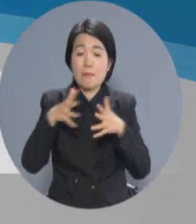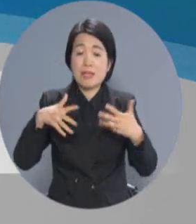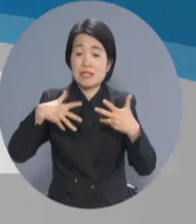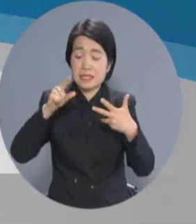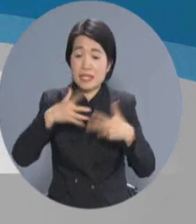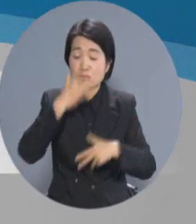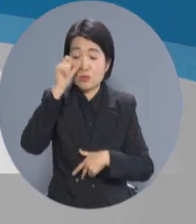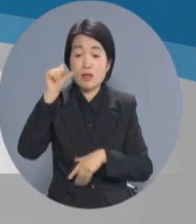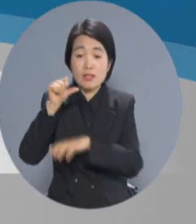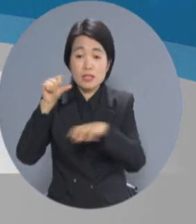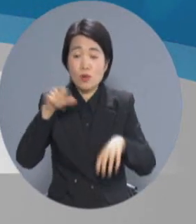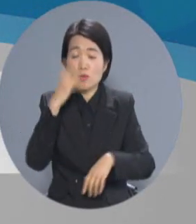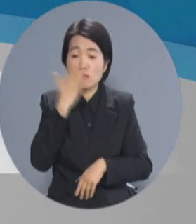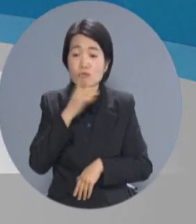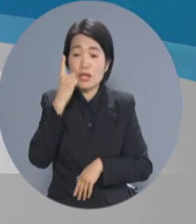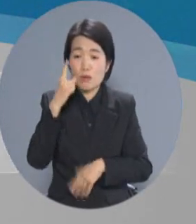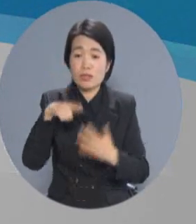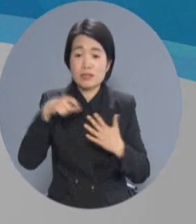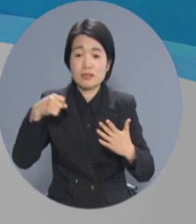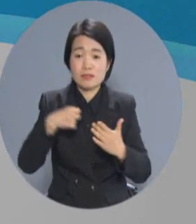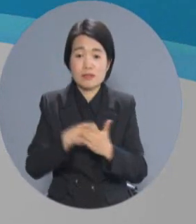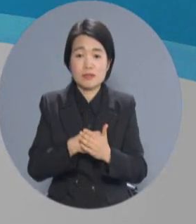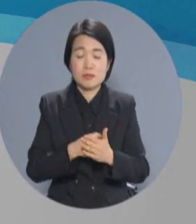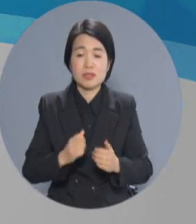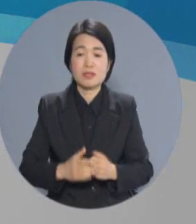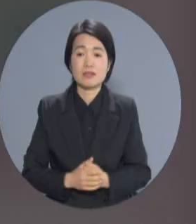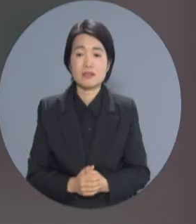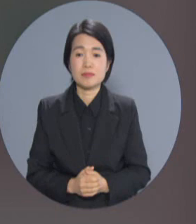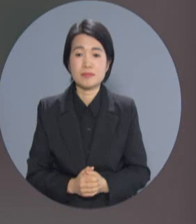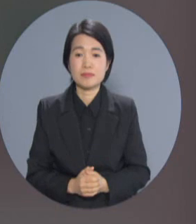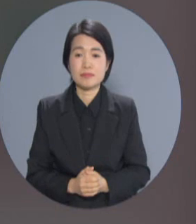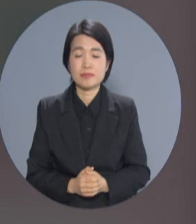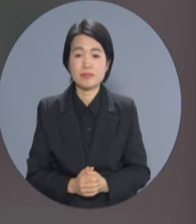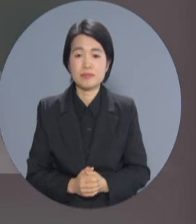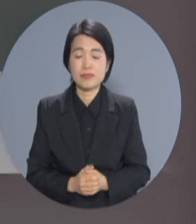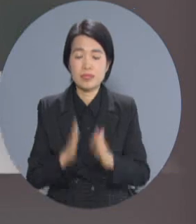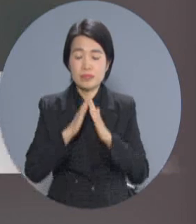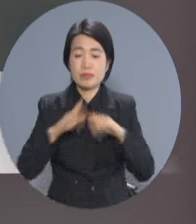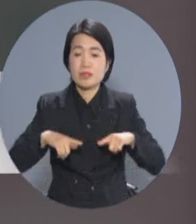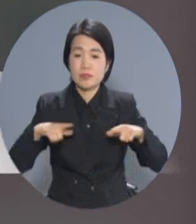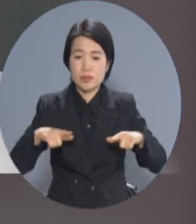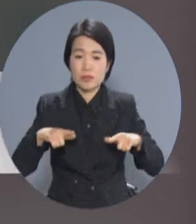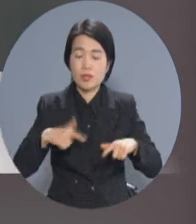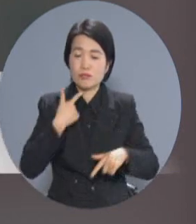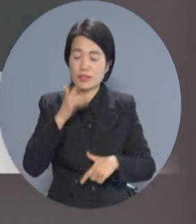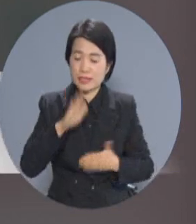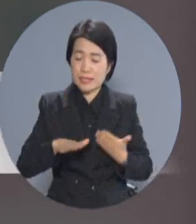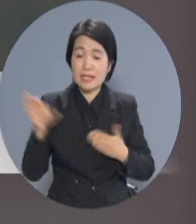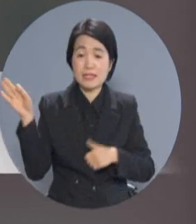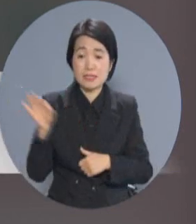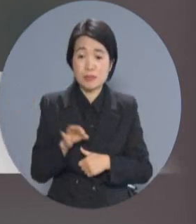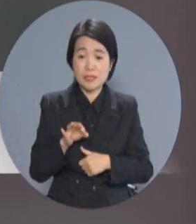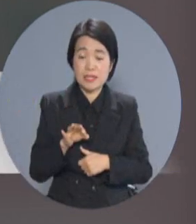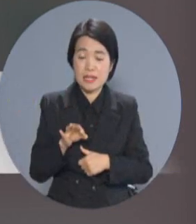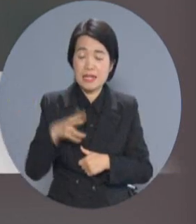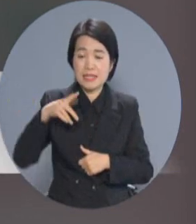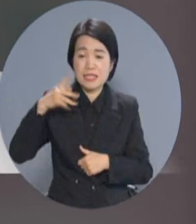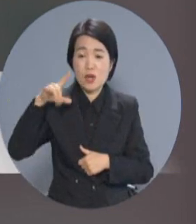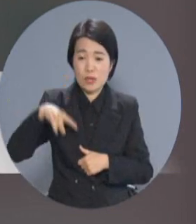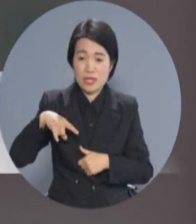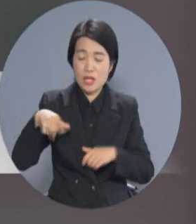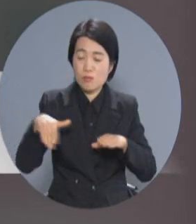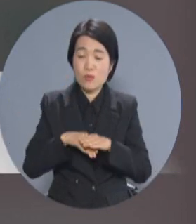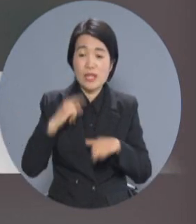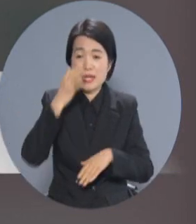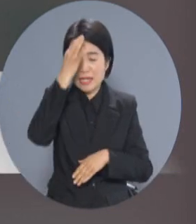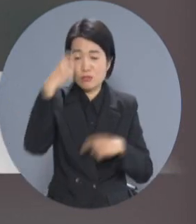등 순천 5개 아파트와 여수 한 곳이 선정됐습니다 전라남도가 6세 이상 기초생활수급자 및 차성위계층에